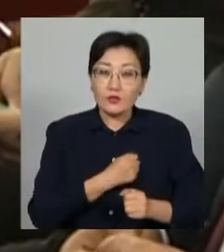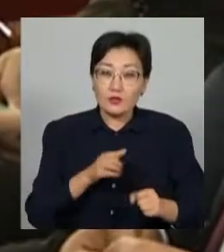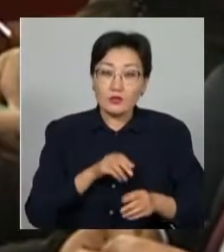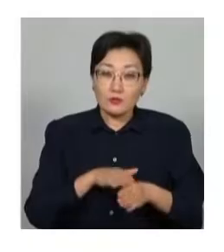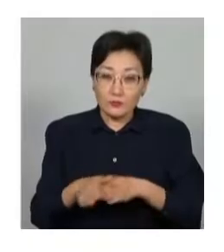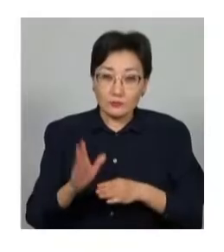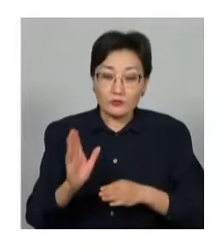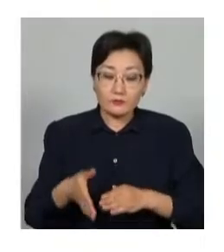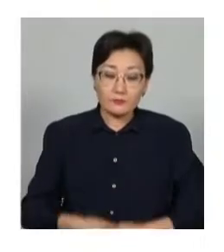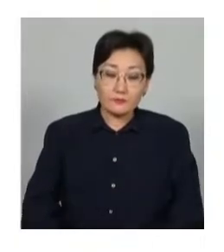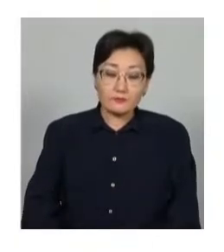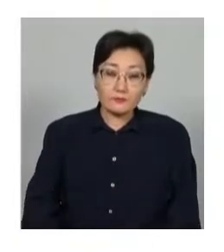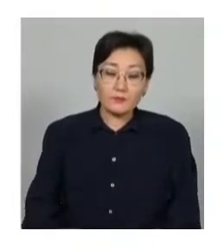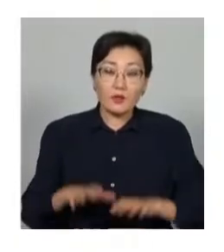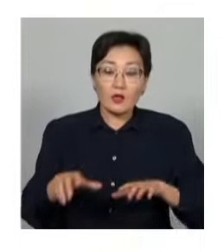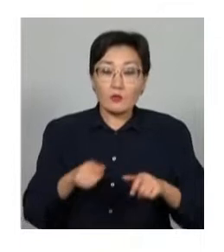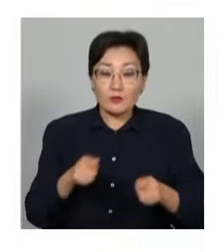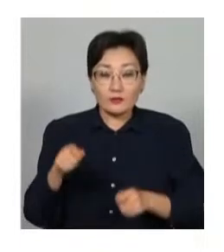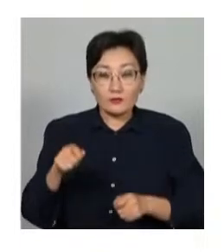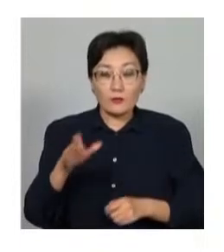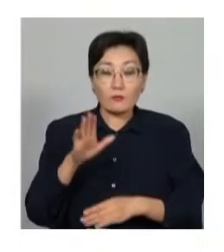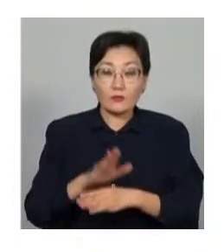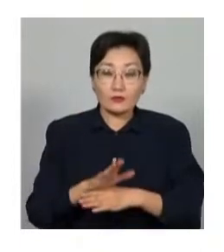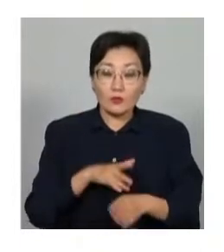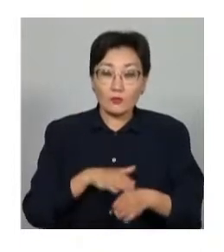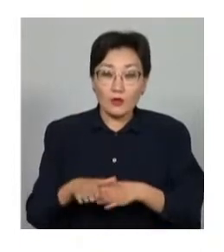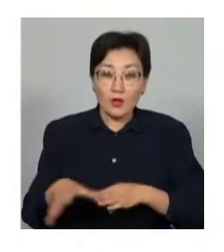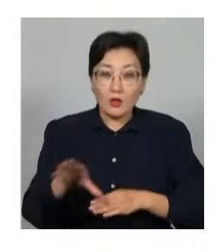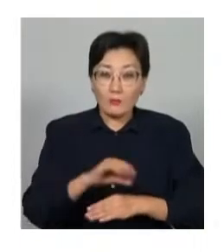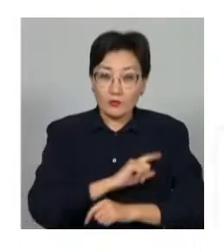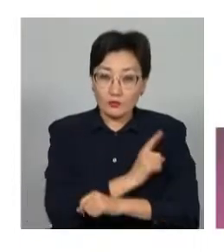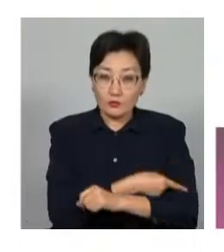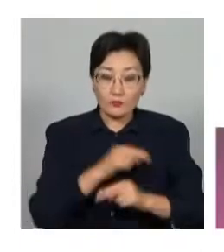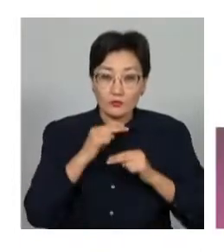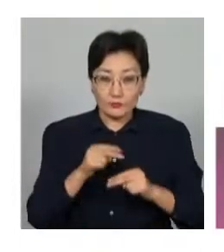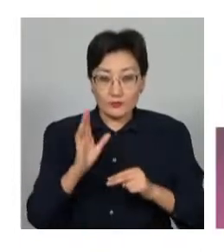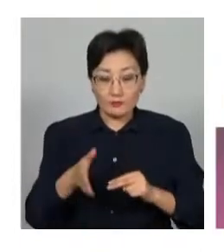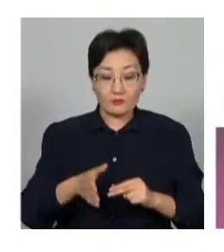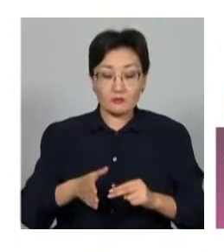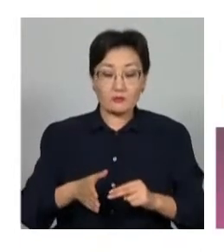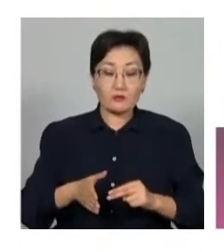ететінін айтты. Мемлекет басшысының сенімін ақтауға барша күш-жігерімді жұмсаймын.